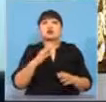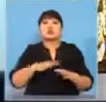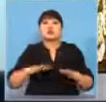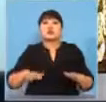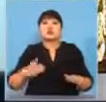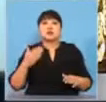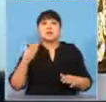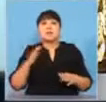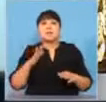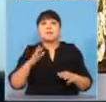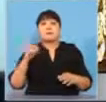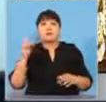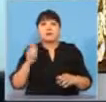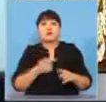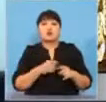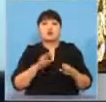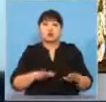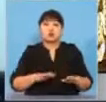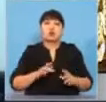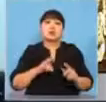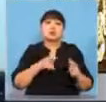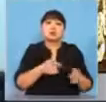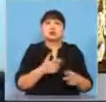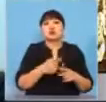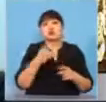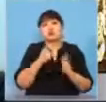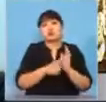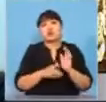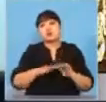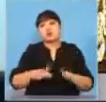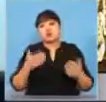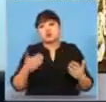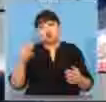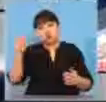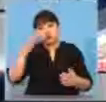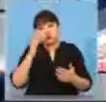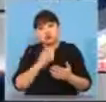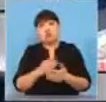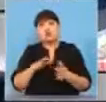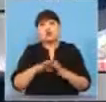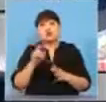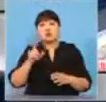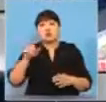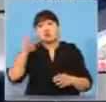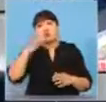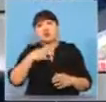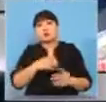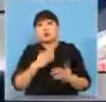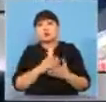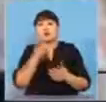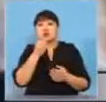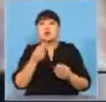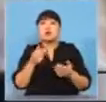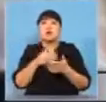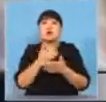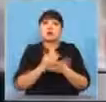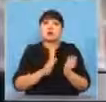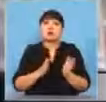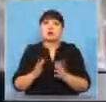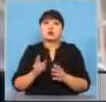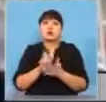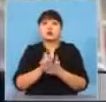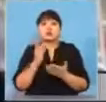садқа балдар келіп сол жаққа орналастырылды. 170 бала бүгінге дейін оқиды. Депутаттар әлеуметтік маңызы бар азық-түліктердің бағасы тұрақты